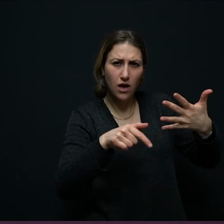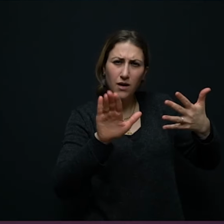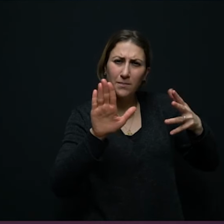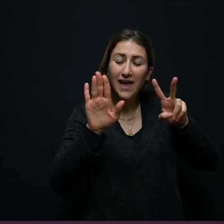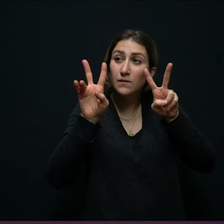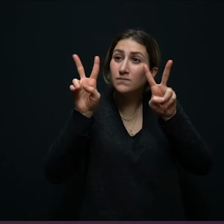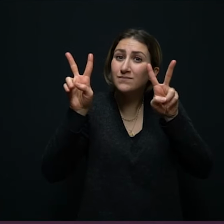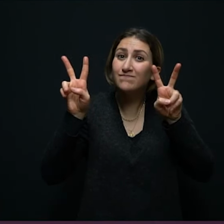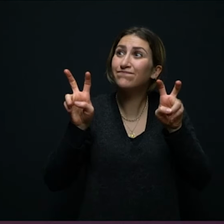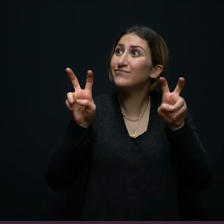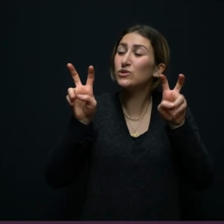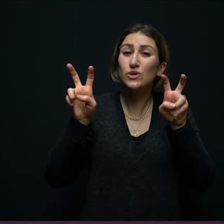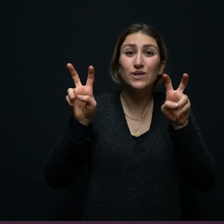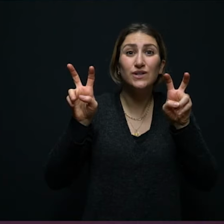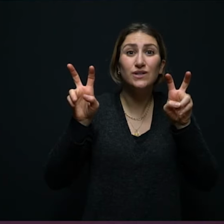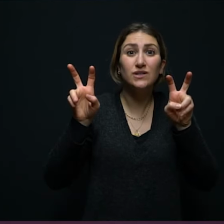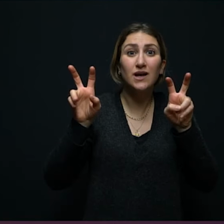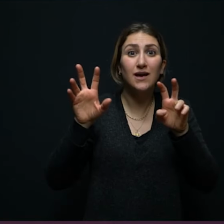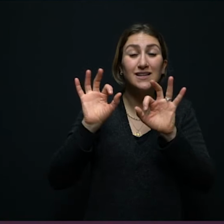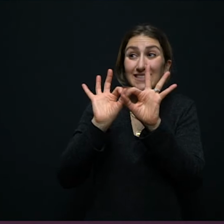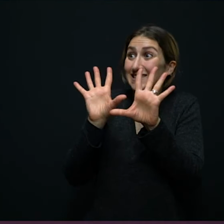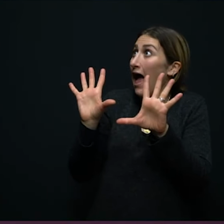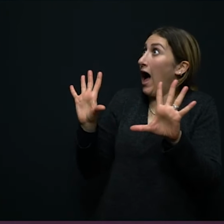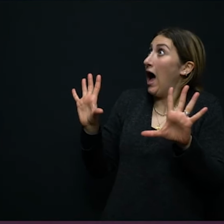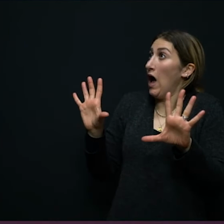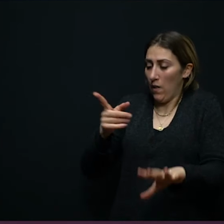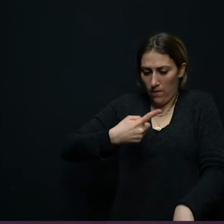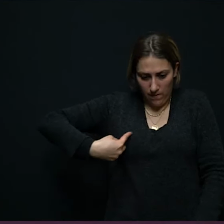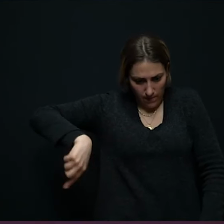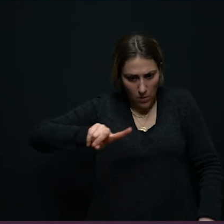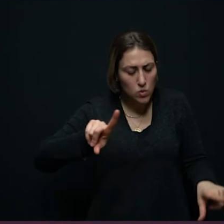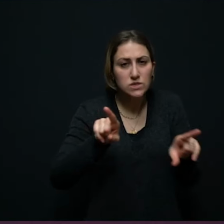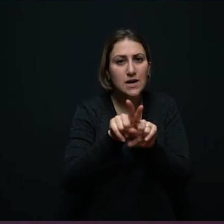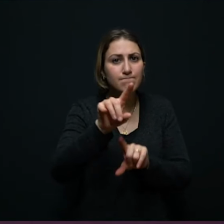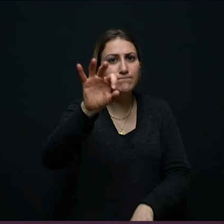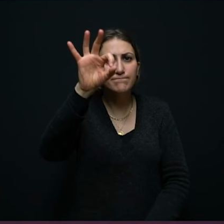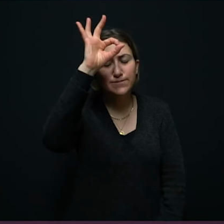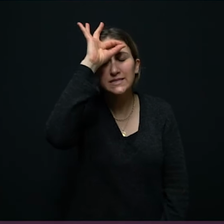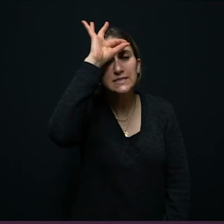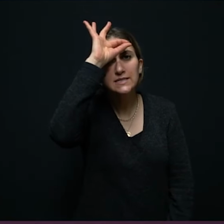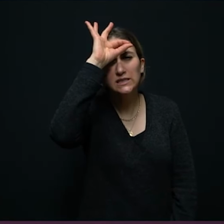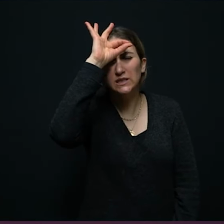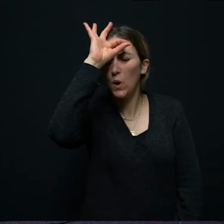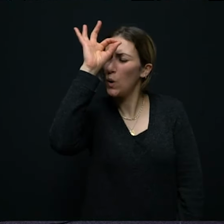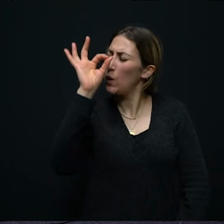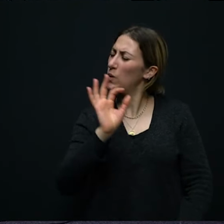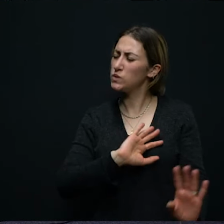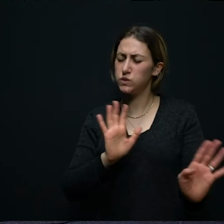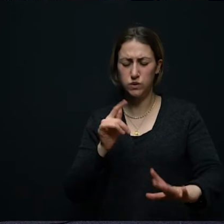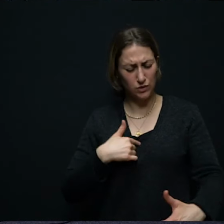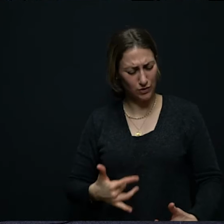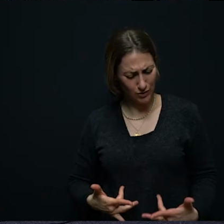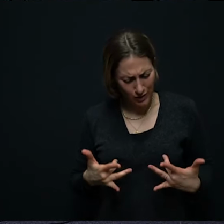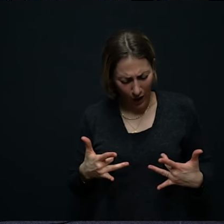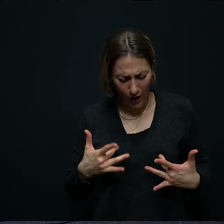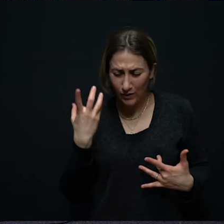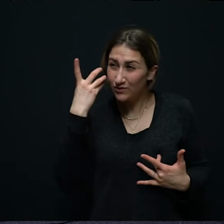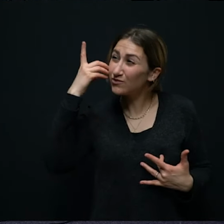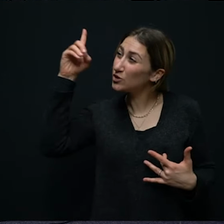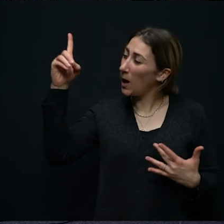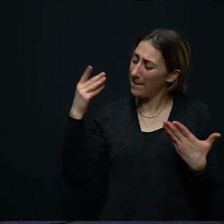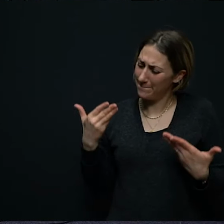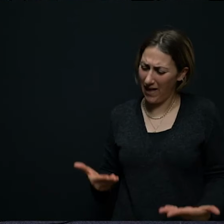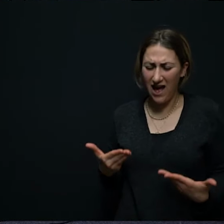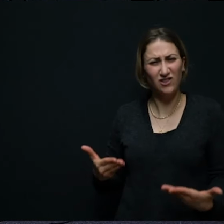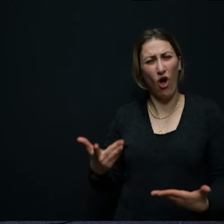sainteté et je pense que dieu veut faire une oeuvre vraiment dans sept ans qui pour moi je pense sont vraiment les derniers dieu veut